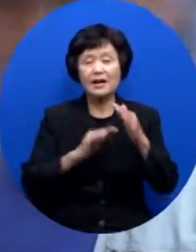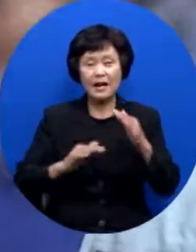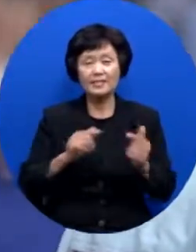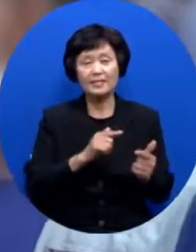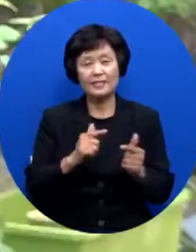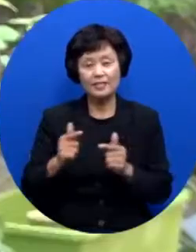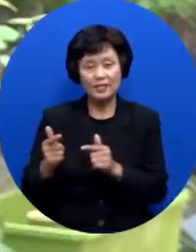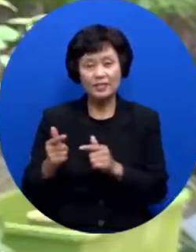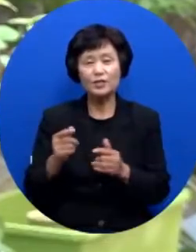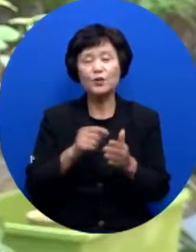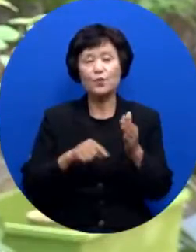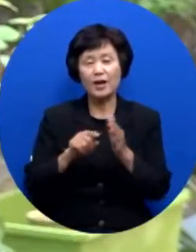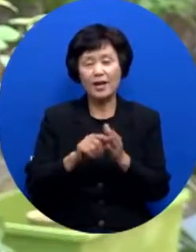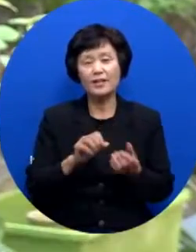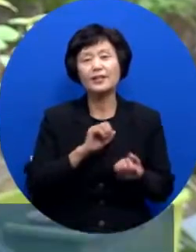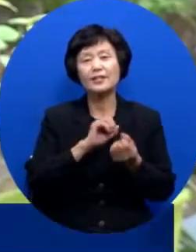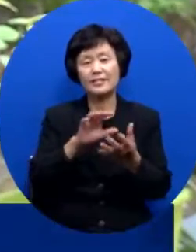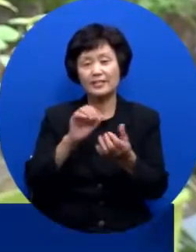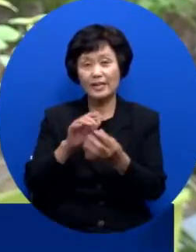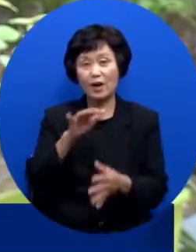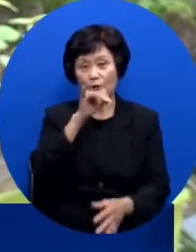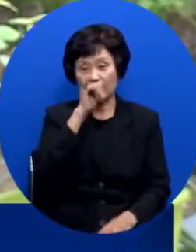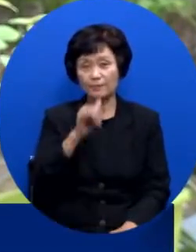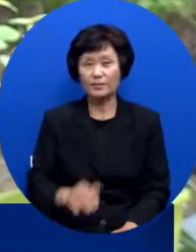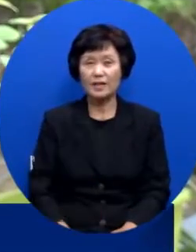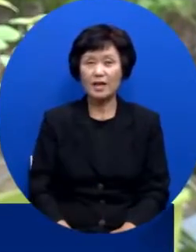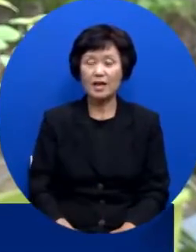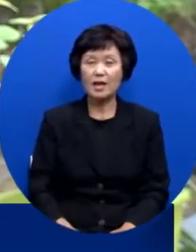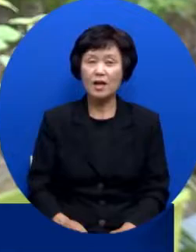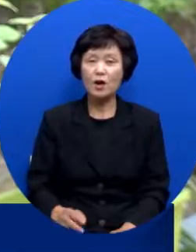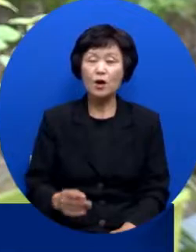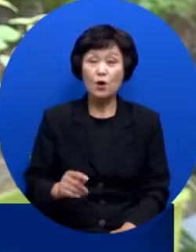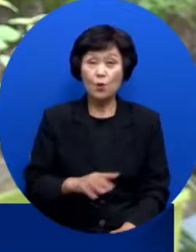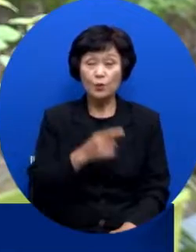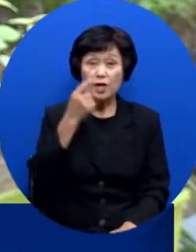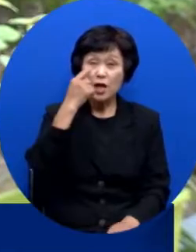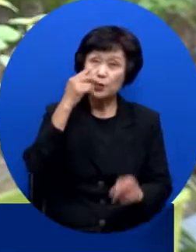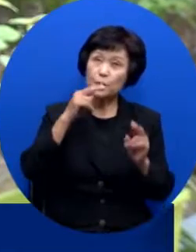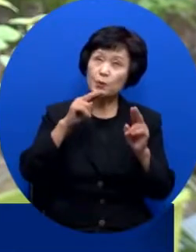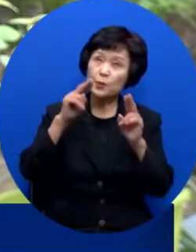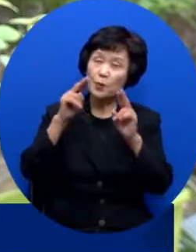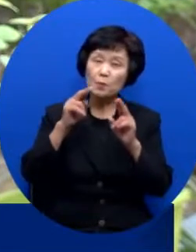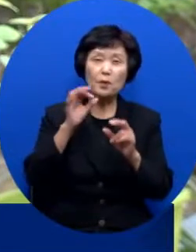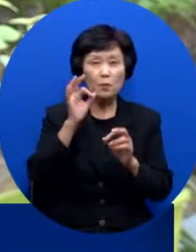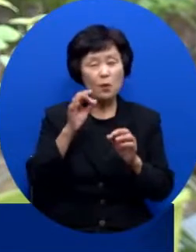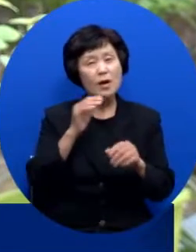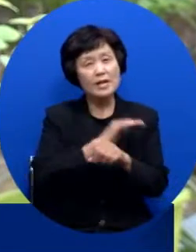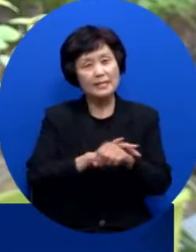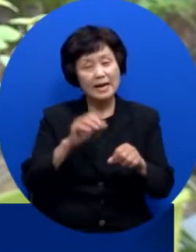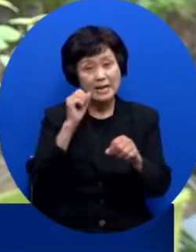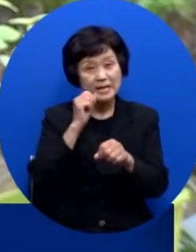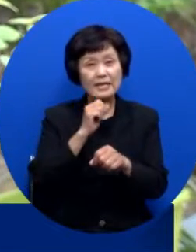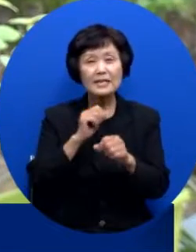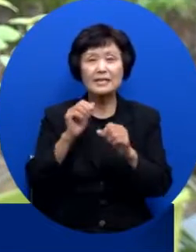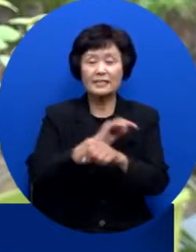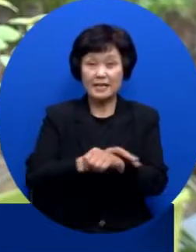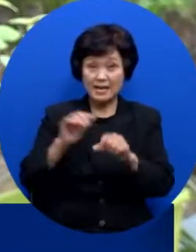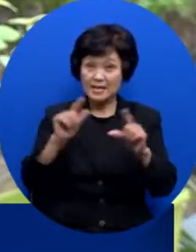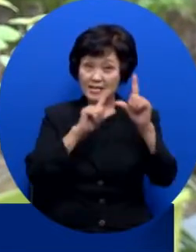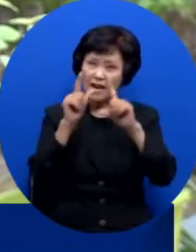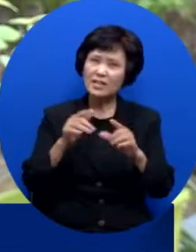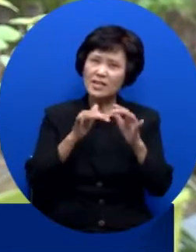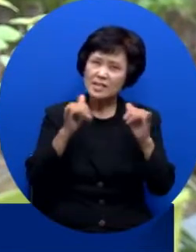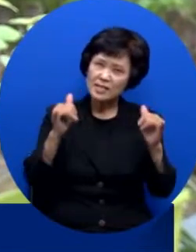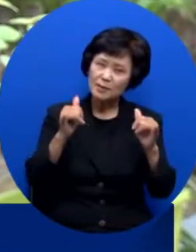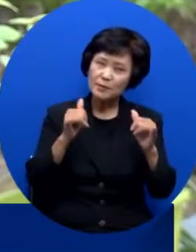전달했습니다. 우리가 너무 높은 곳만 향해서 보고 있는 게 아닌지 모르겠습니다. 잘 사는 사람들, 우리보다 더 부유한 사람들을 늘